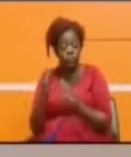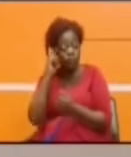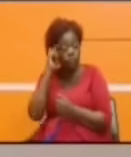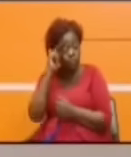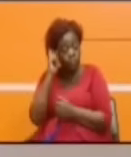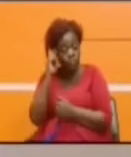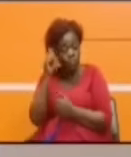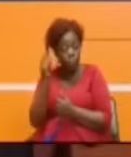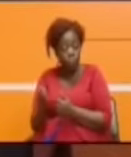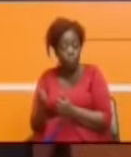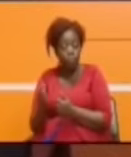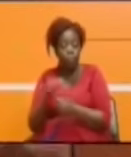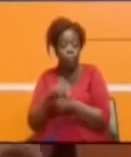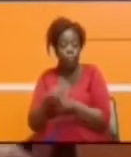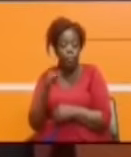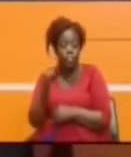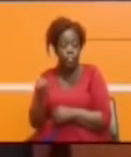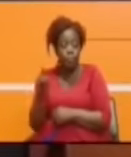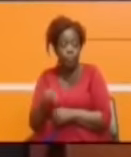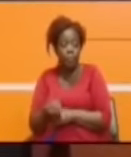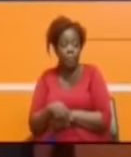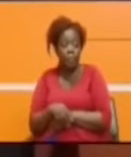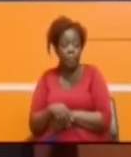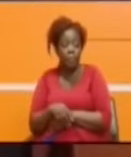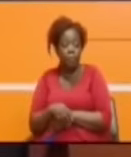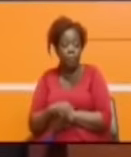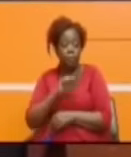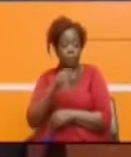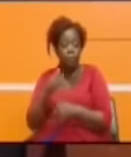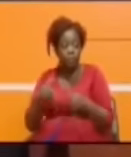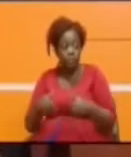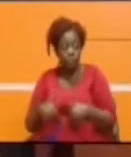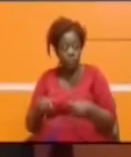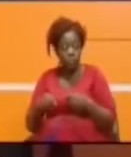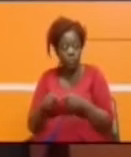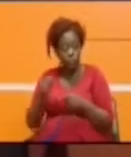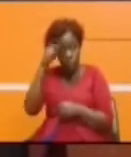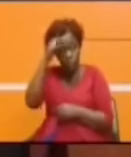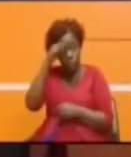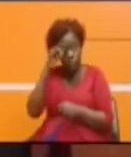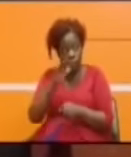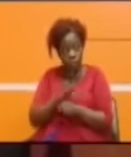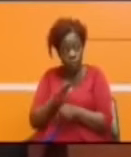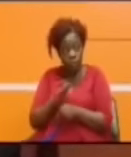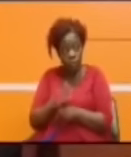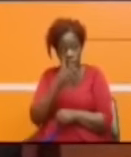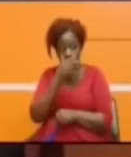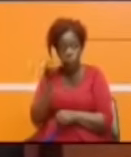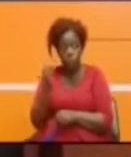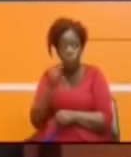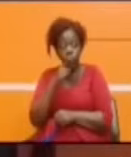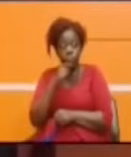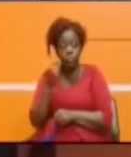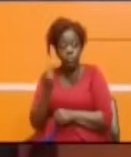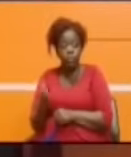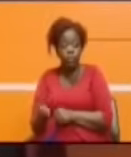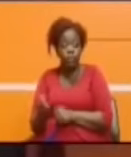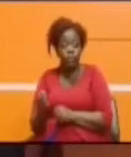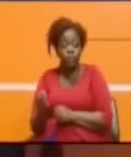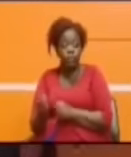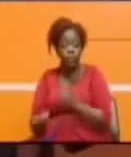olowoozaamu n'okola ensobi. Omukyala yali muto nnyo ng'amagezi galina gawagula ate okusinga ga mwami Kibirige